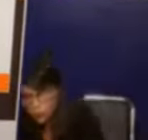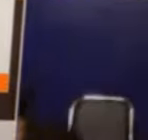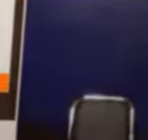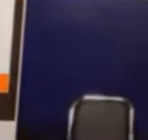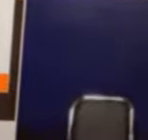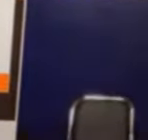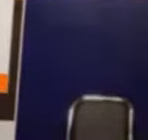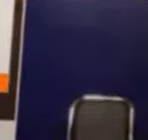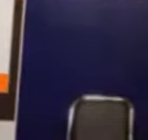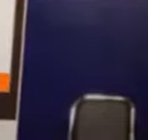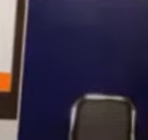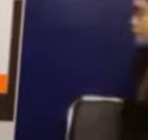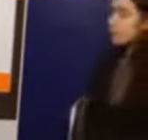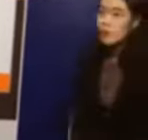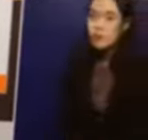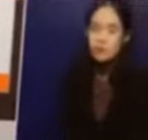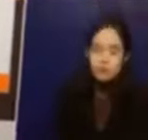ซ้อนอีกนะคะ